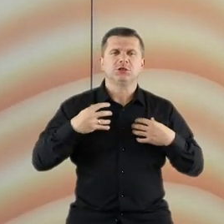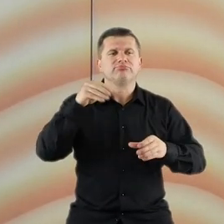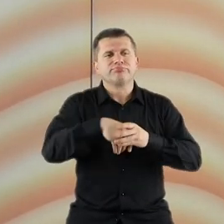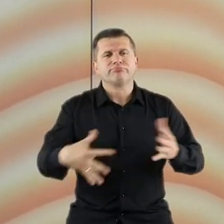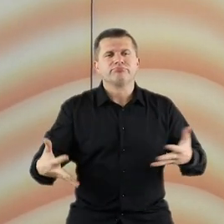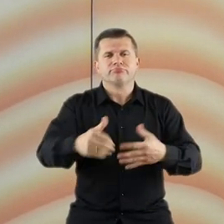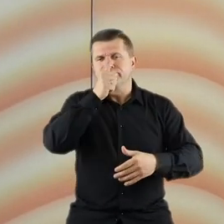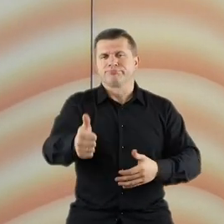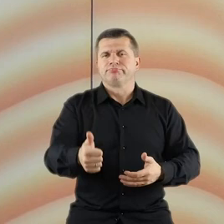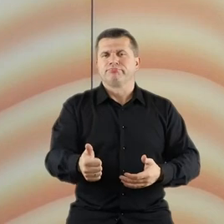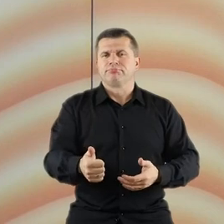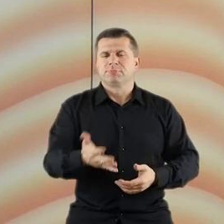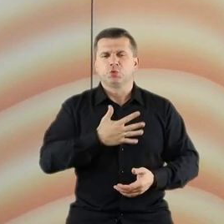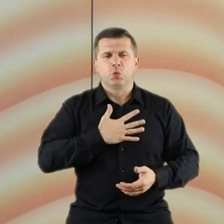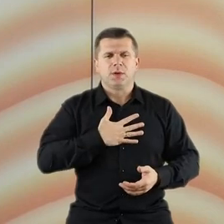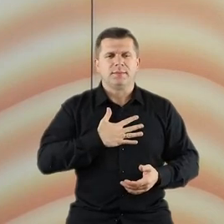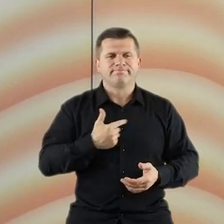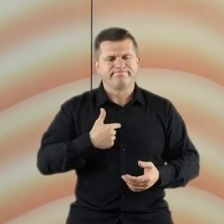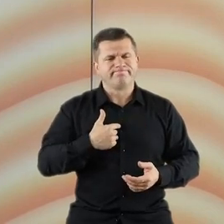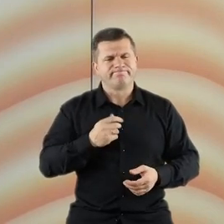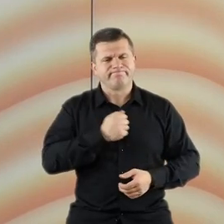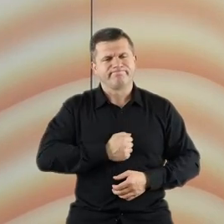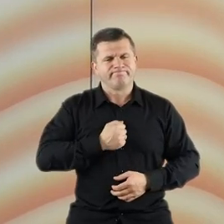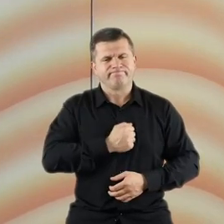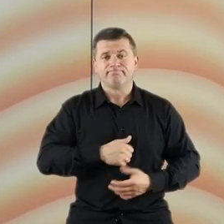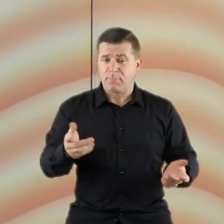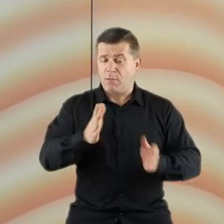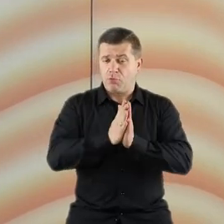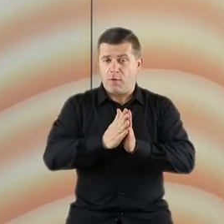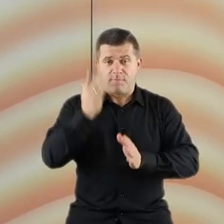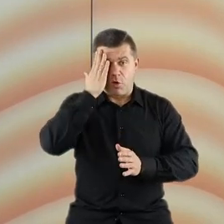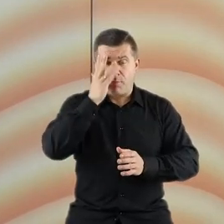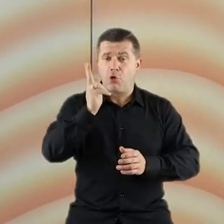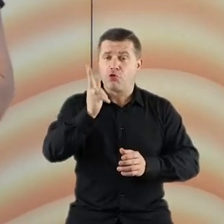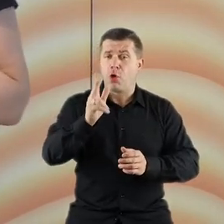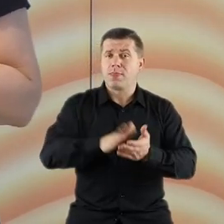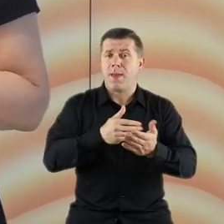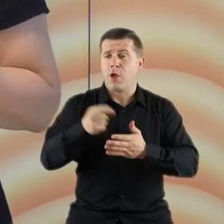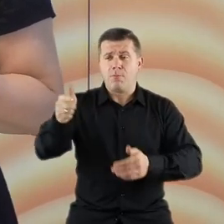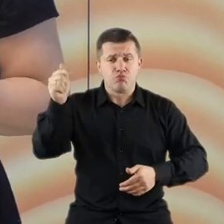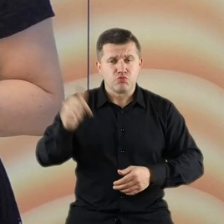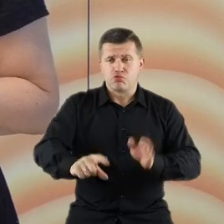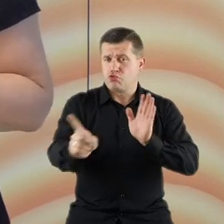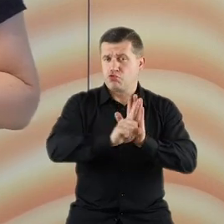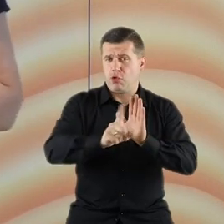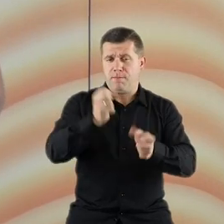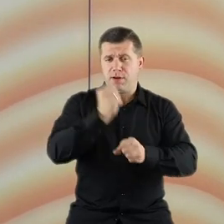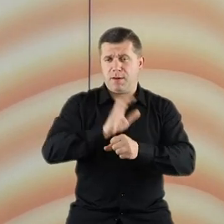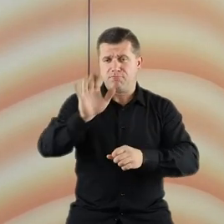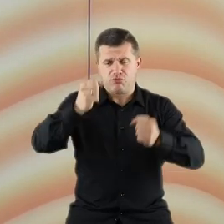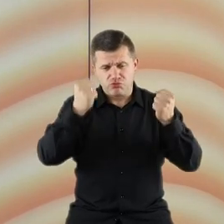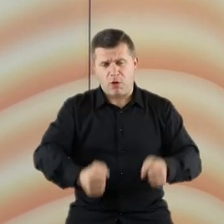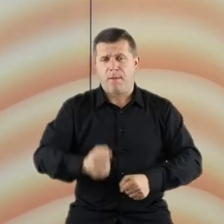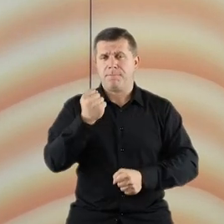społecznego to nas bardzo dotyka a teraz Wyobraźcie sobie kogoś kto musi pracować musi